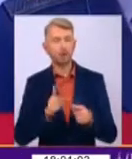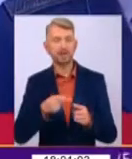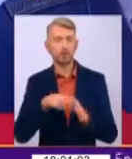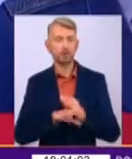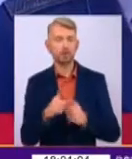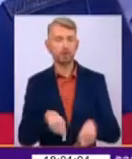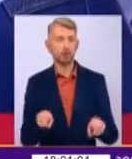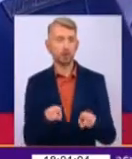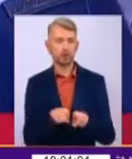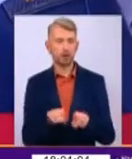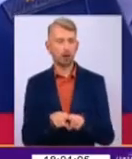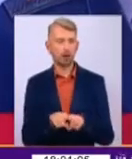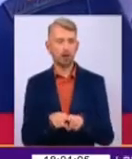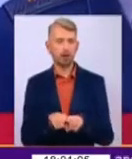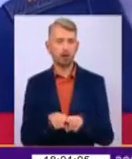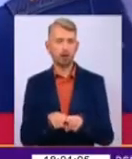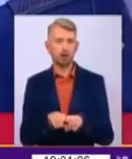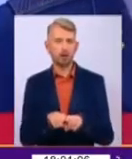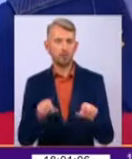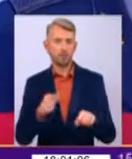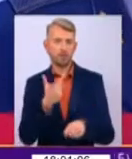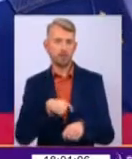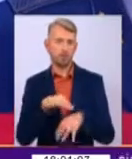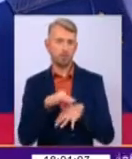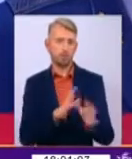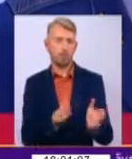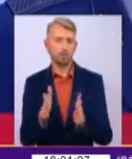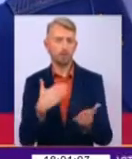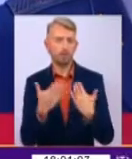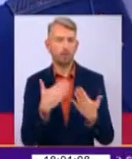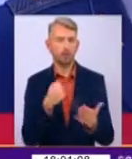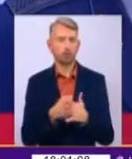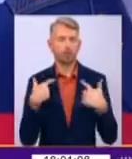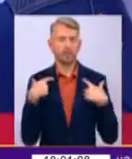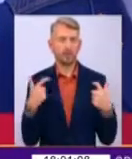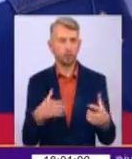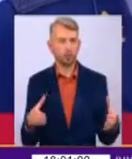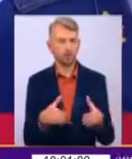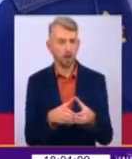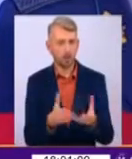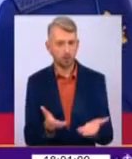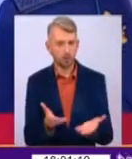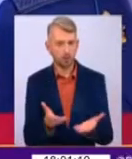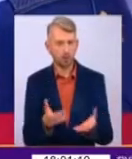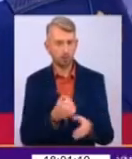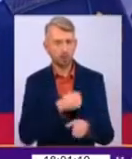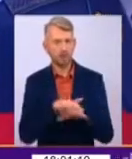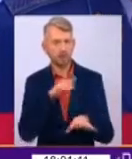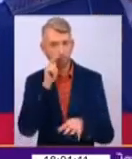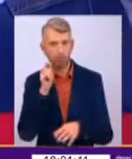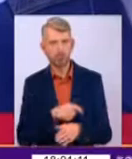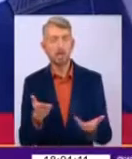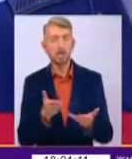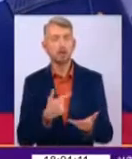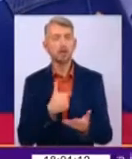що таким чином агульно так можна себе поводити по відношенню до офіцерського складу Збройних сил України, які